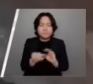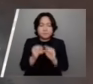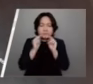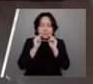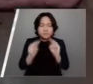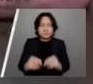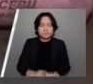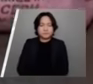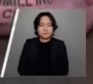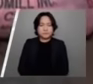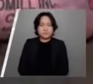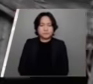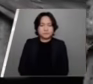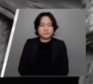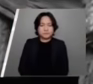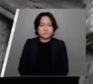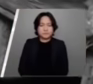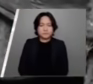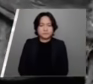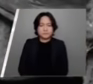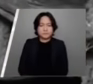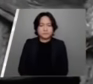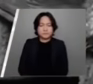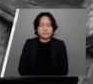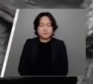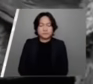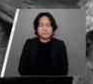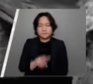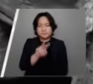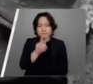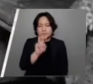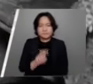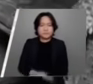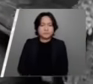Efren Mamak ng GMA Regional TV, ang inyong saksi.